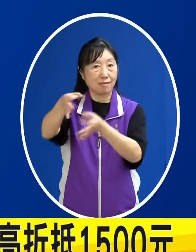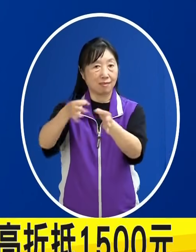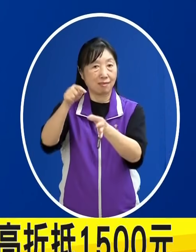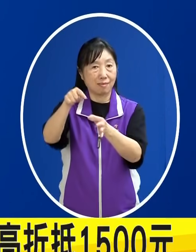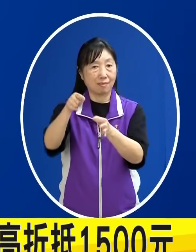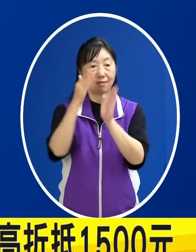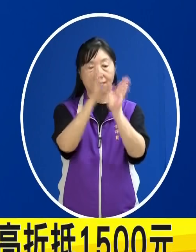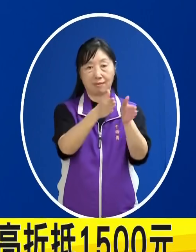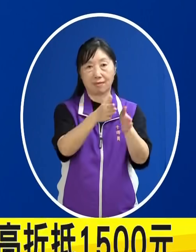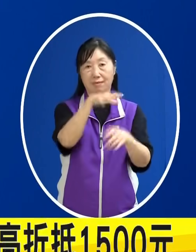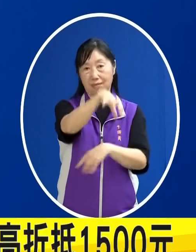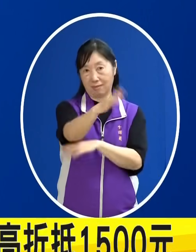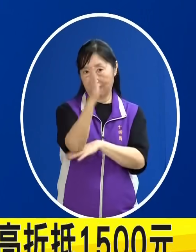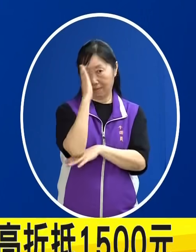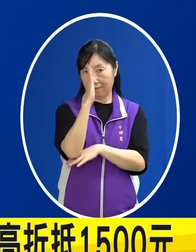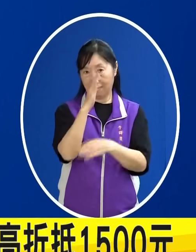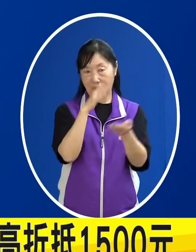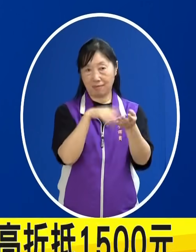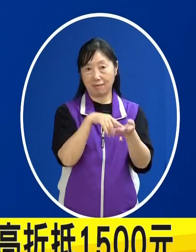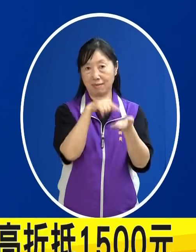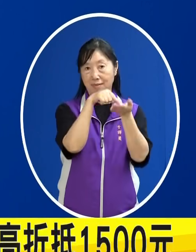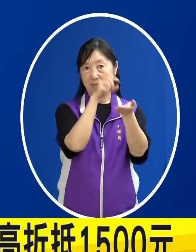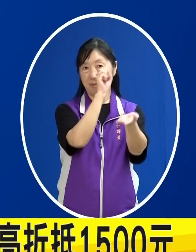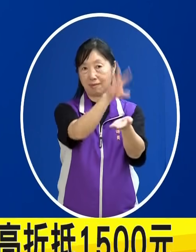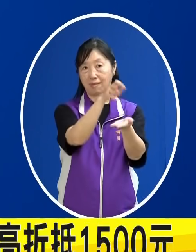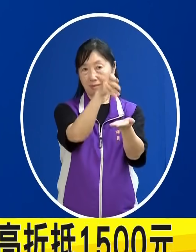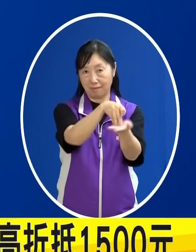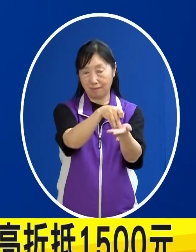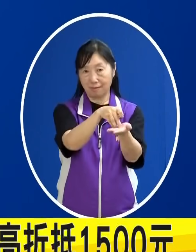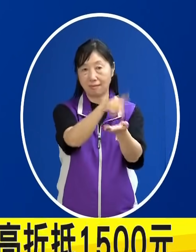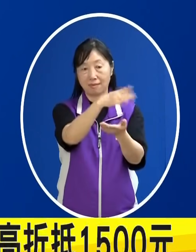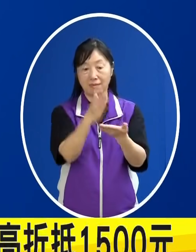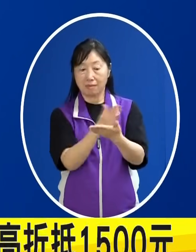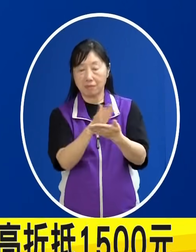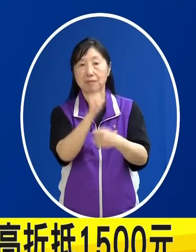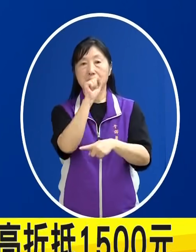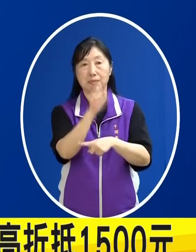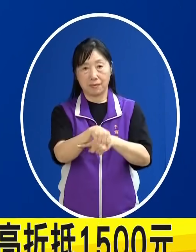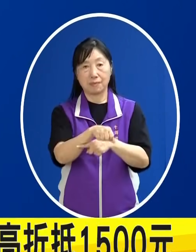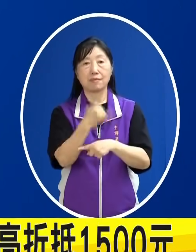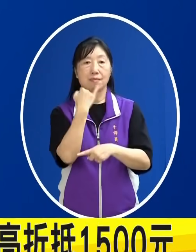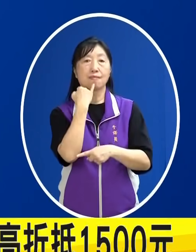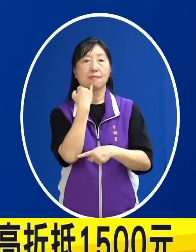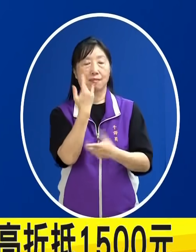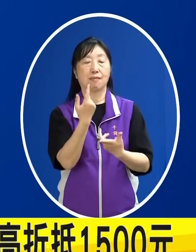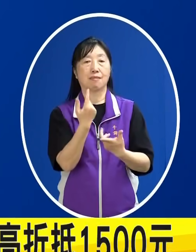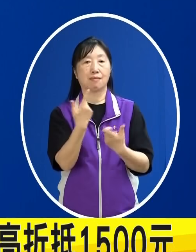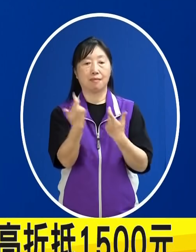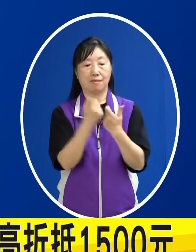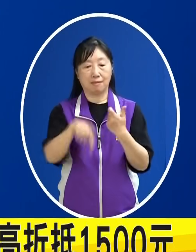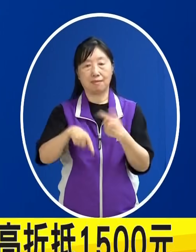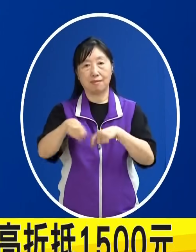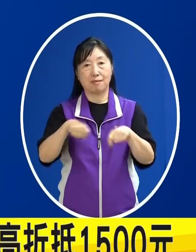政府来报名经过核可也都可以参与就是挺医护这个防疫旅宿的